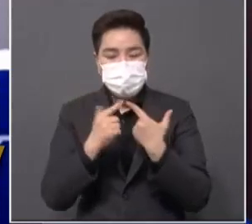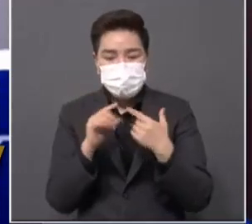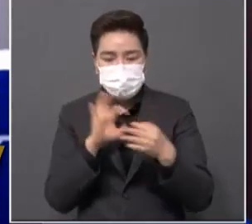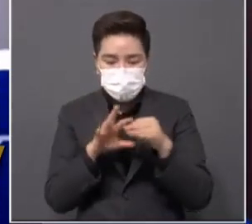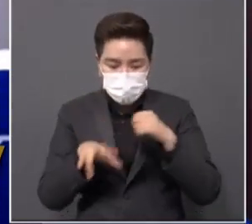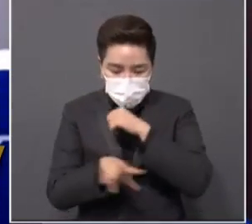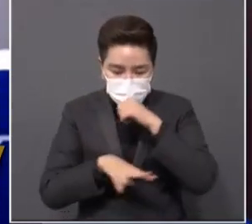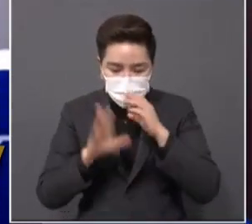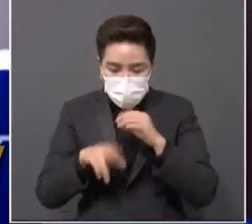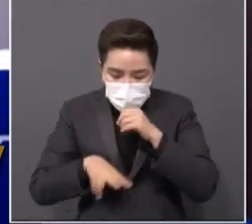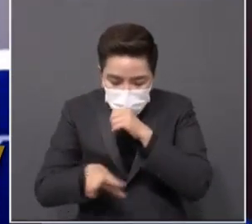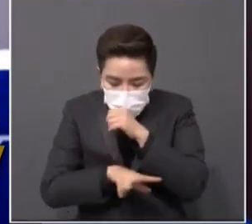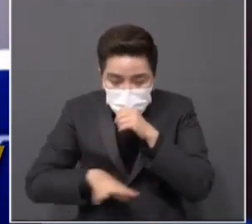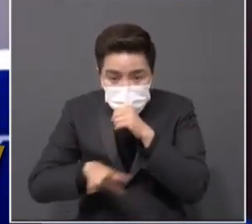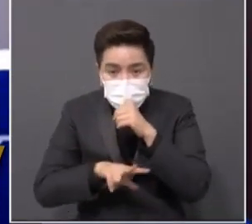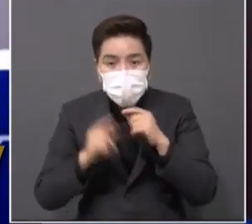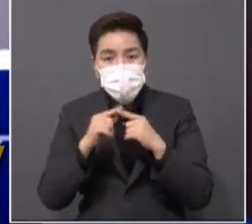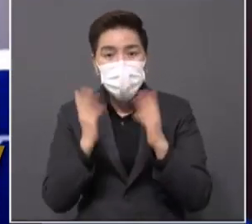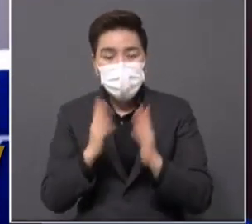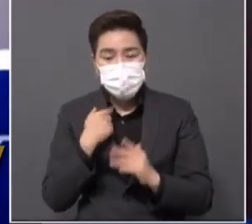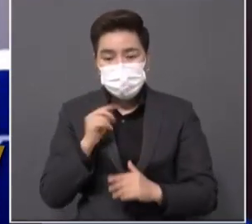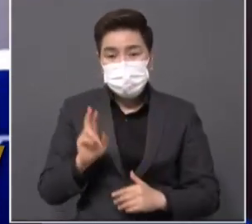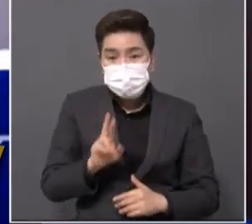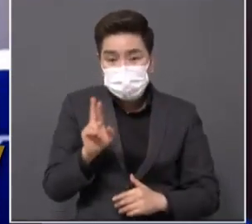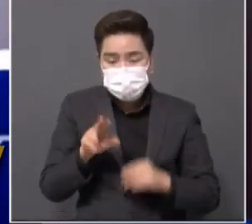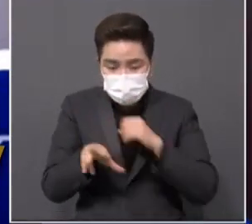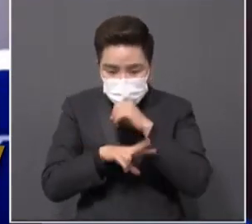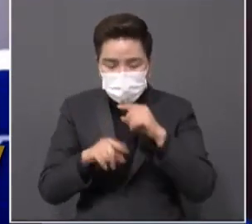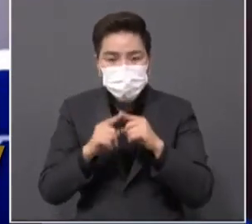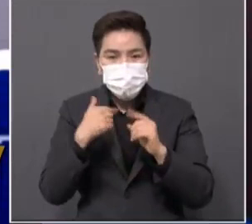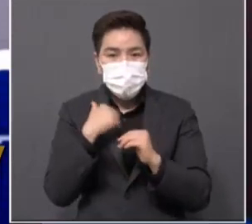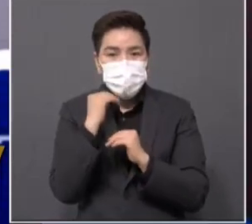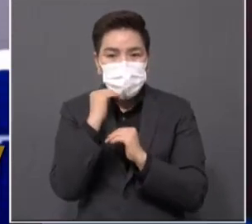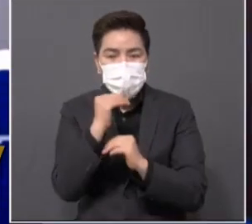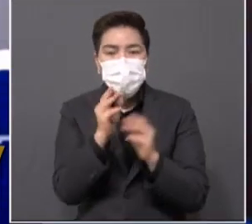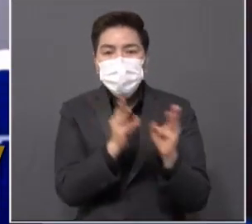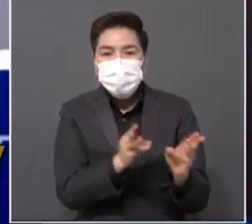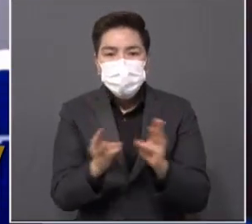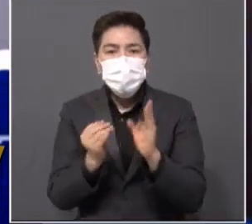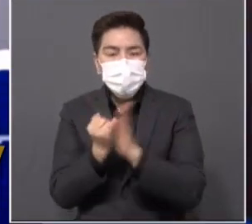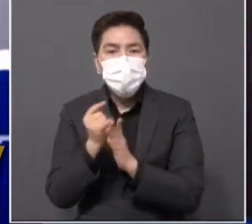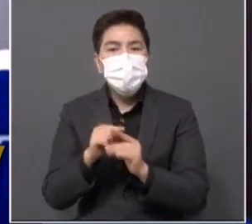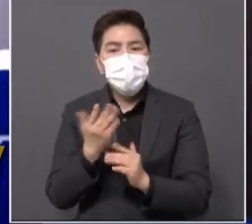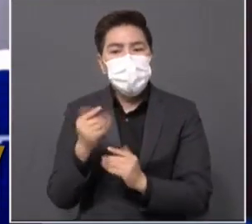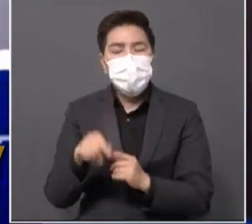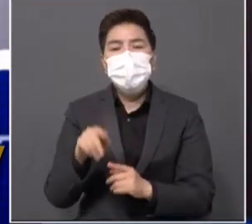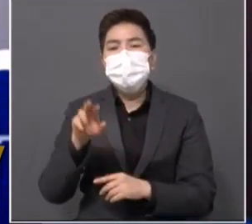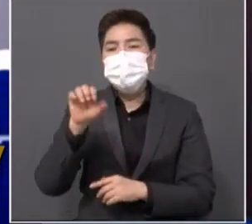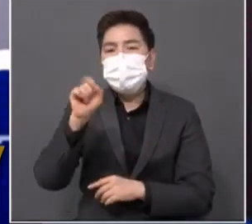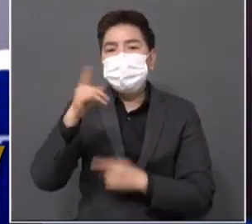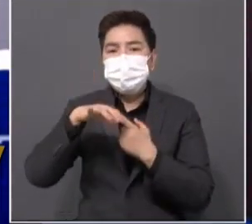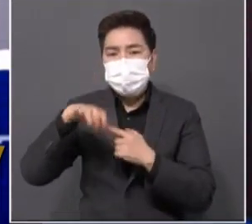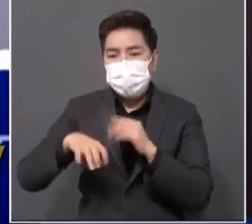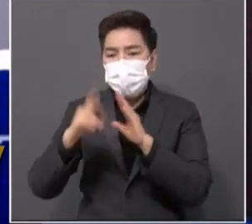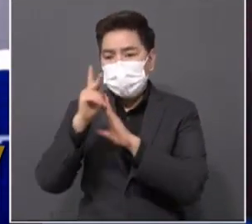เกี่ยวกับกนชาโดยเฉพาะการสูปและการค้มครองผู้บริโภคจะอยู่ในกรอบและขอบเขตทถูกต้องหากสภาพผแรัสดอนผ่านกฎระเบีบ